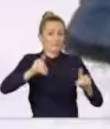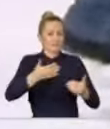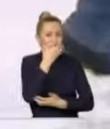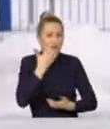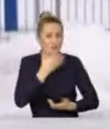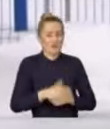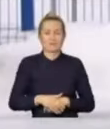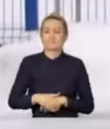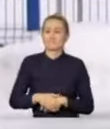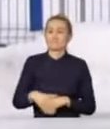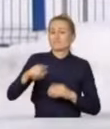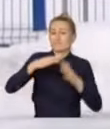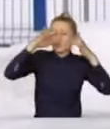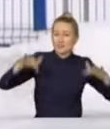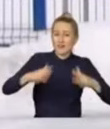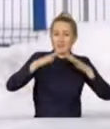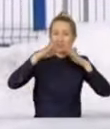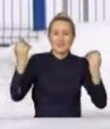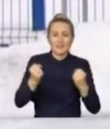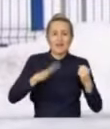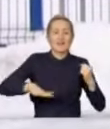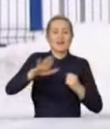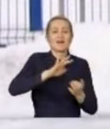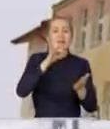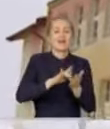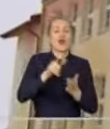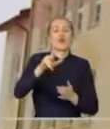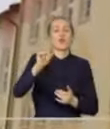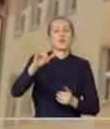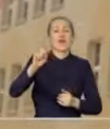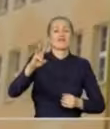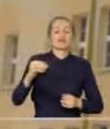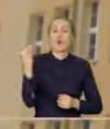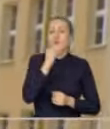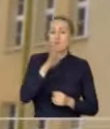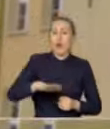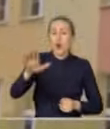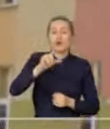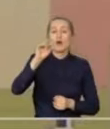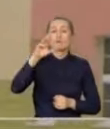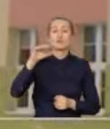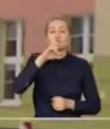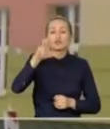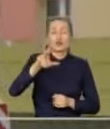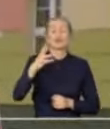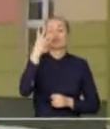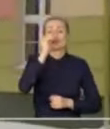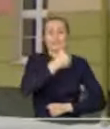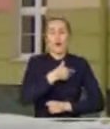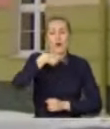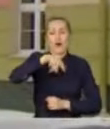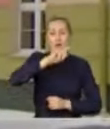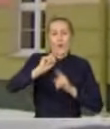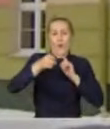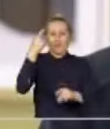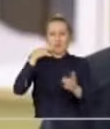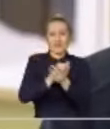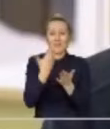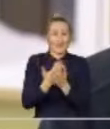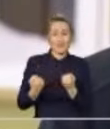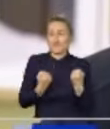Duże opady śniegu sprawiły, że w gminie Pruszcz w Kujawsko-Pomorskim odwołano lekcje w 4 szkołach. Lokalne drogi są często nieprzejezdne.